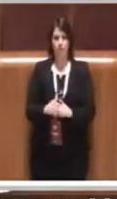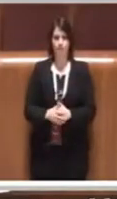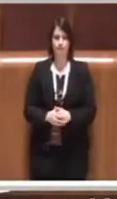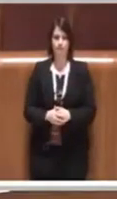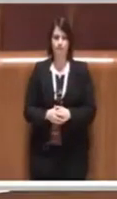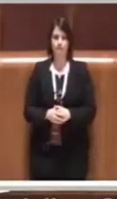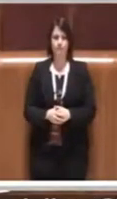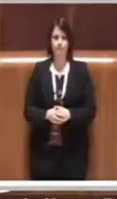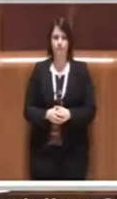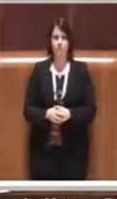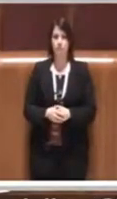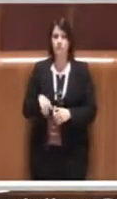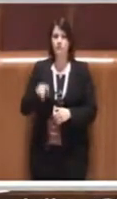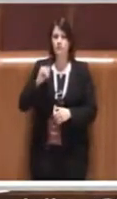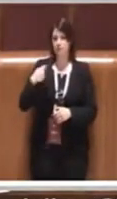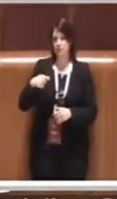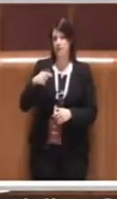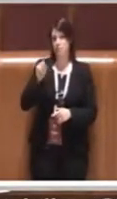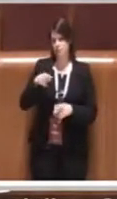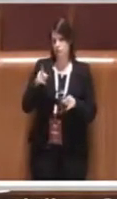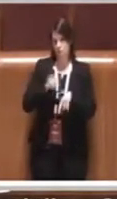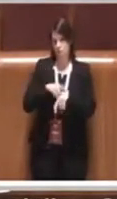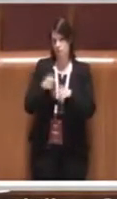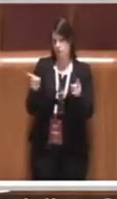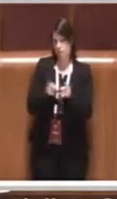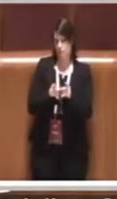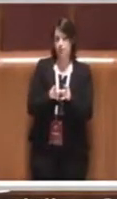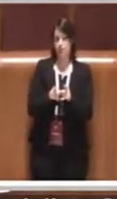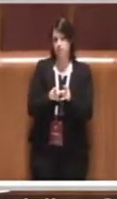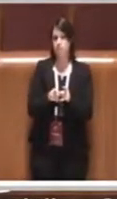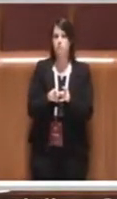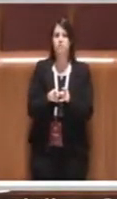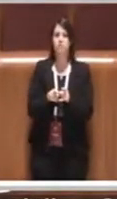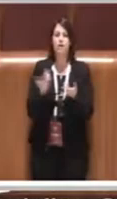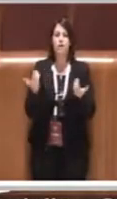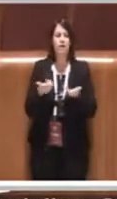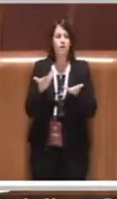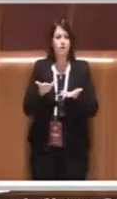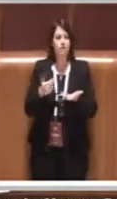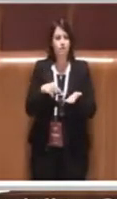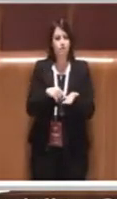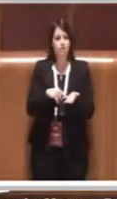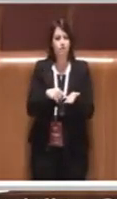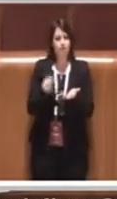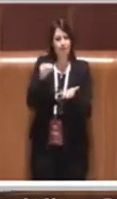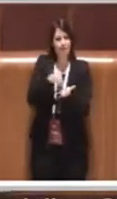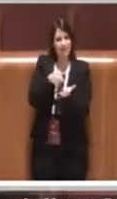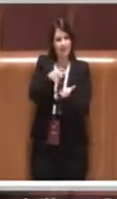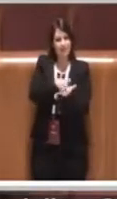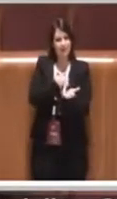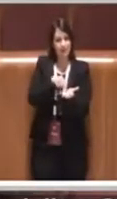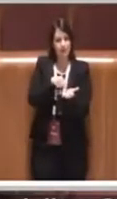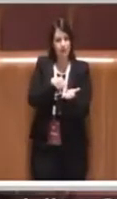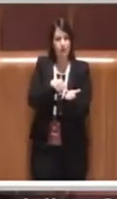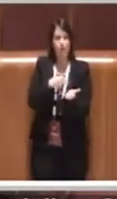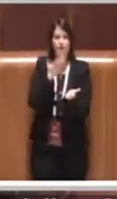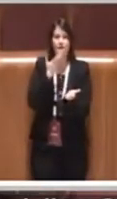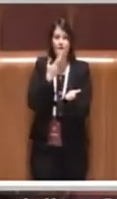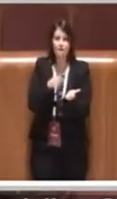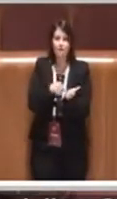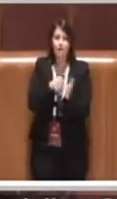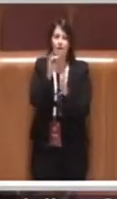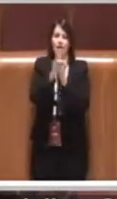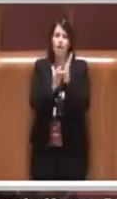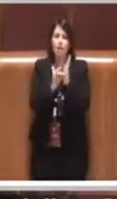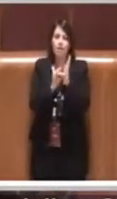niente, anche molto meno, si tratta semplicemente di iniziare a lavorare sul nuovo regolamento